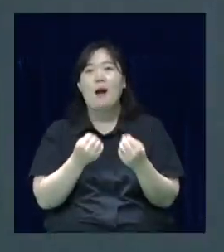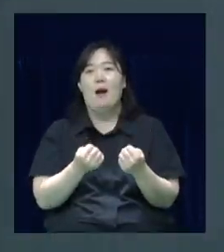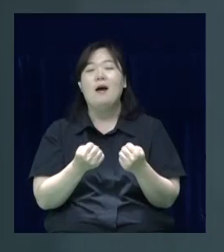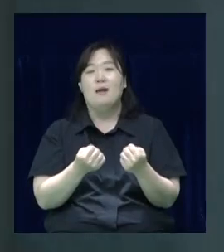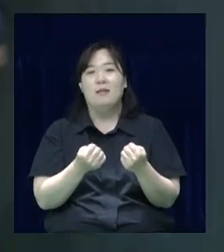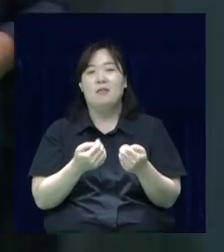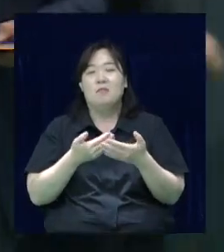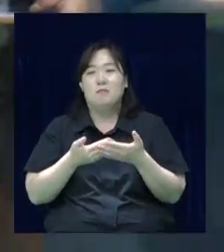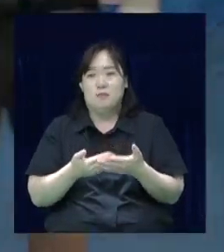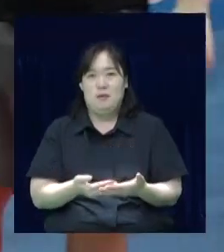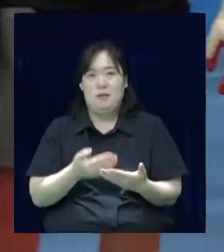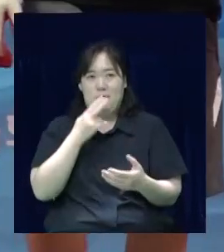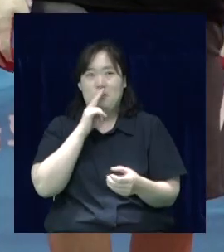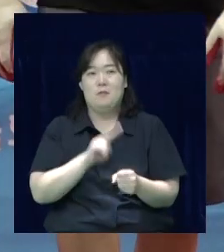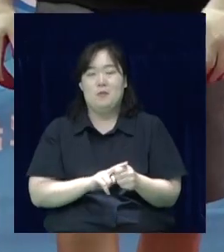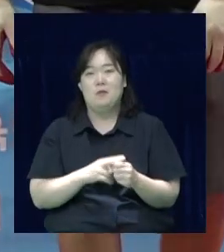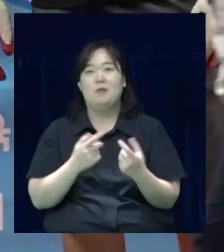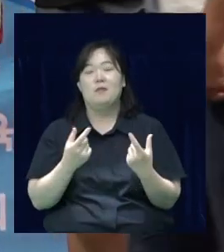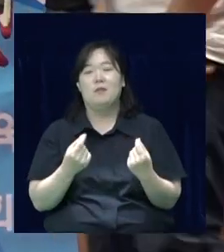서진곤 선수인데요.